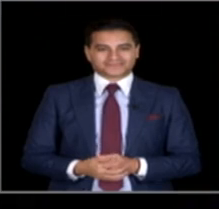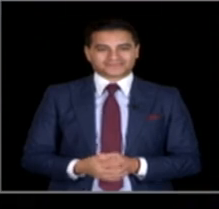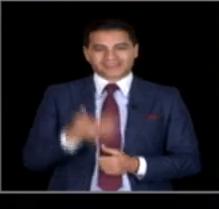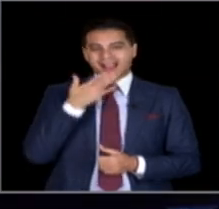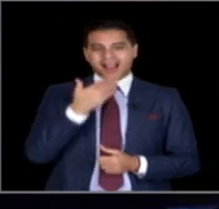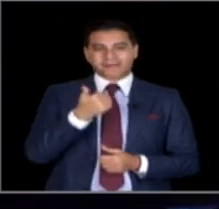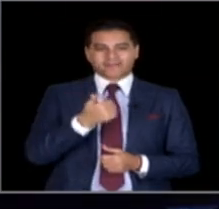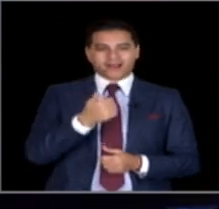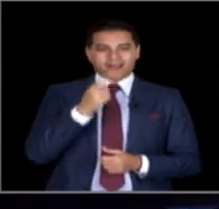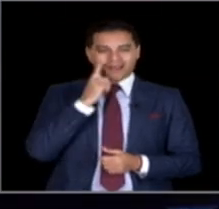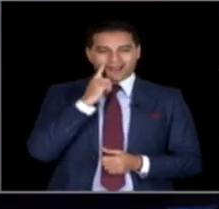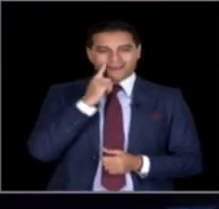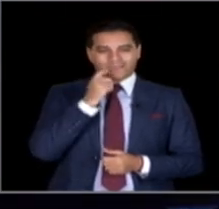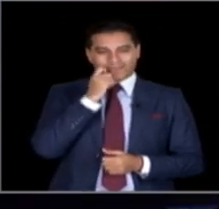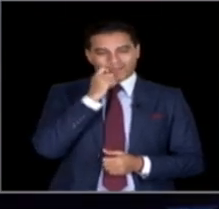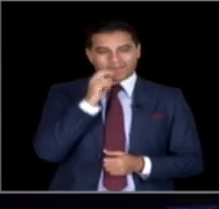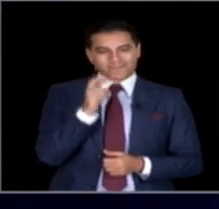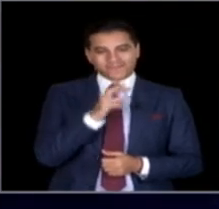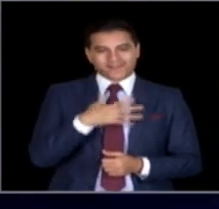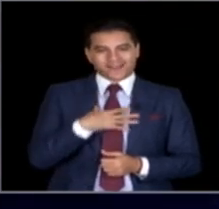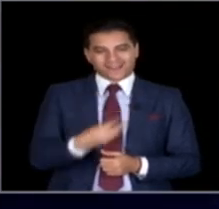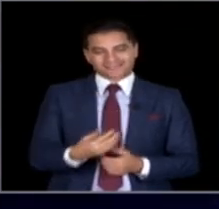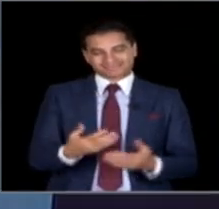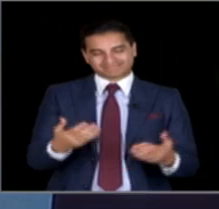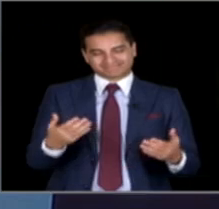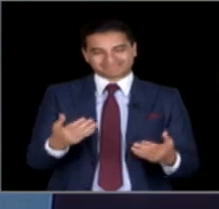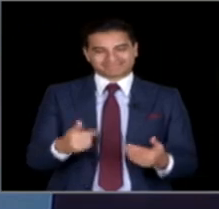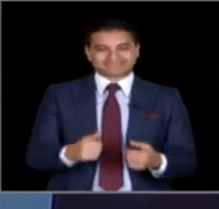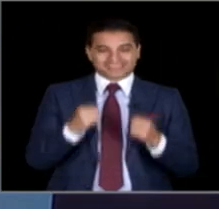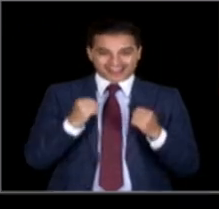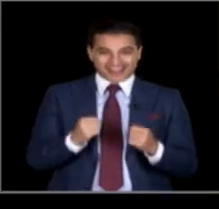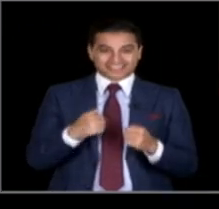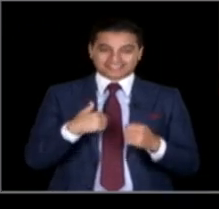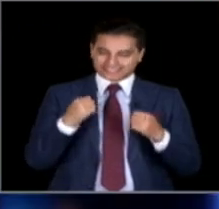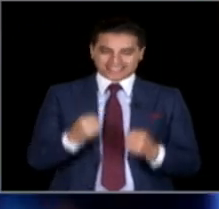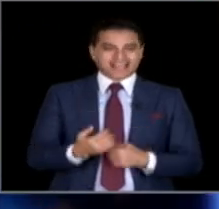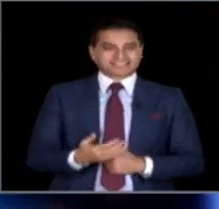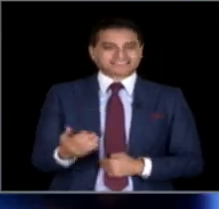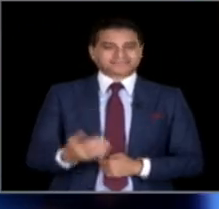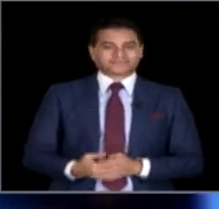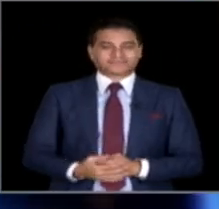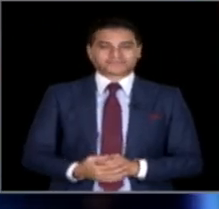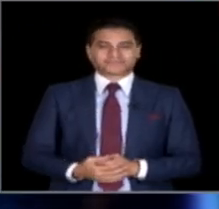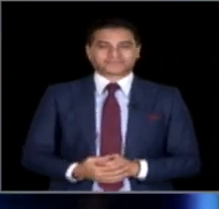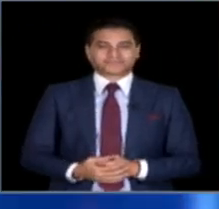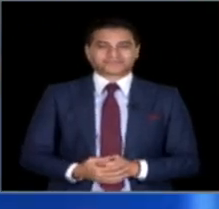أجمل أب وأحن أم. جاهز؟ جاهز. دوس على البزر.